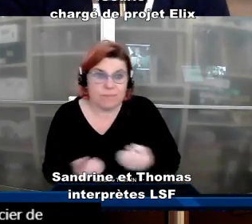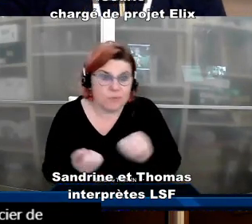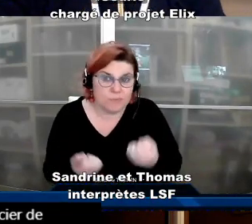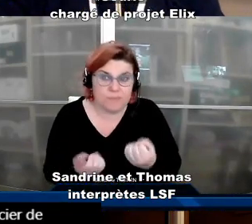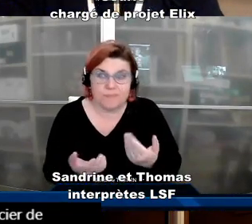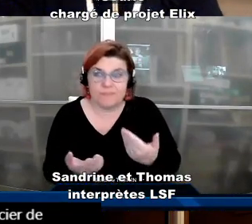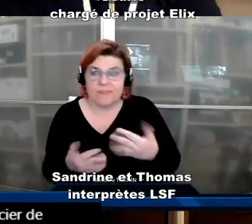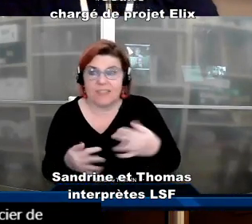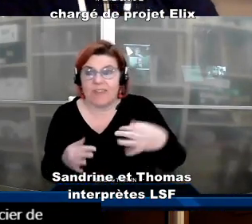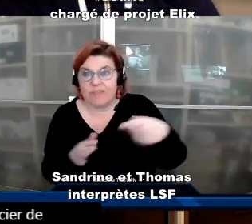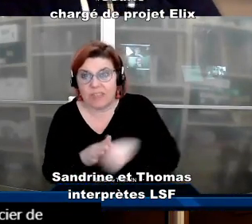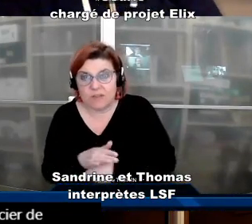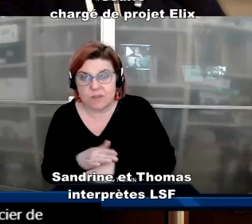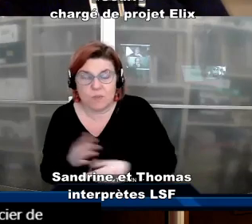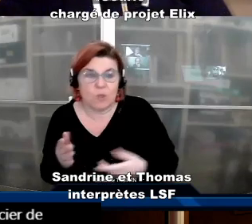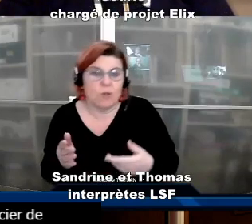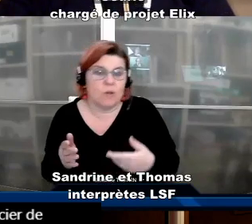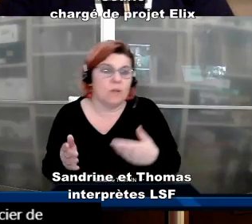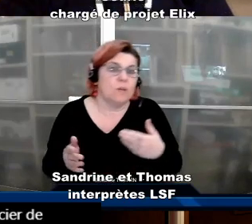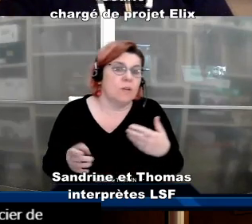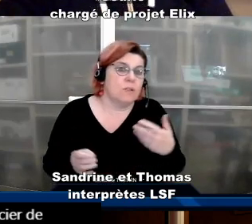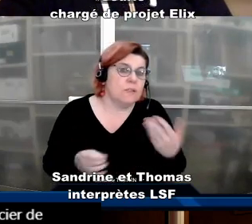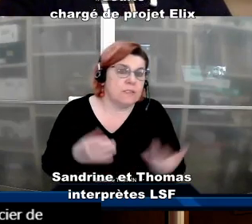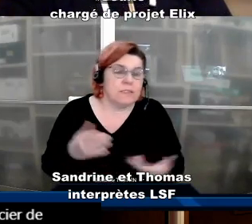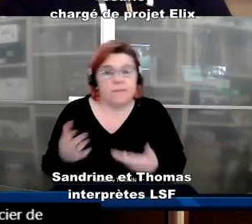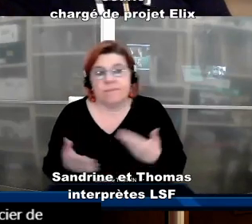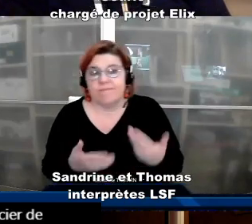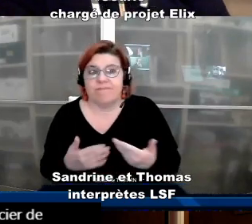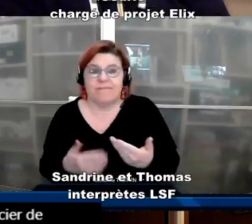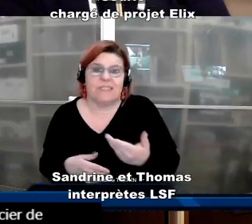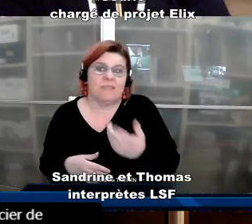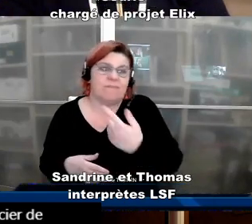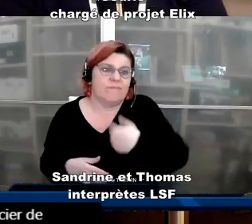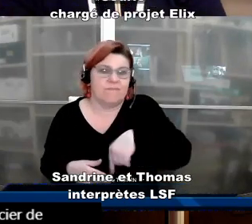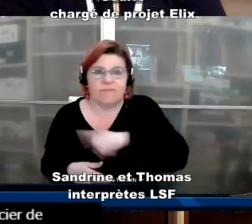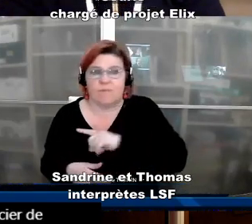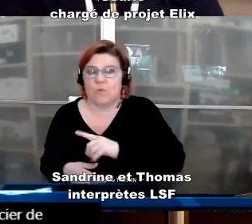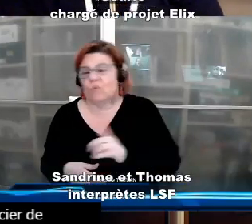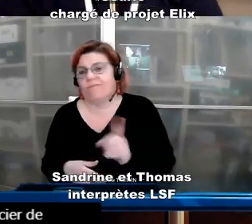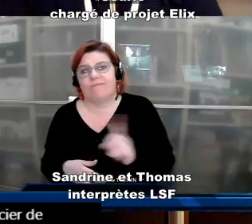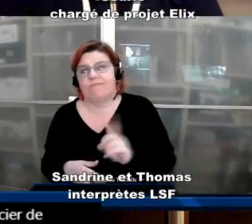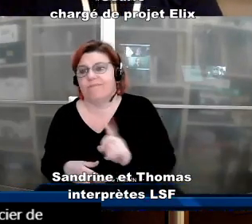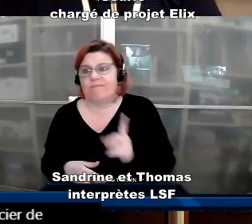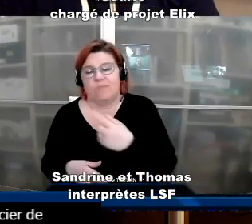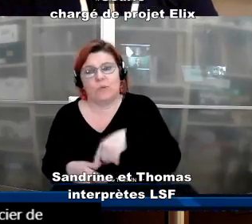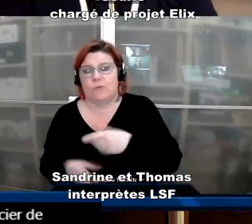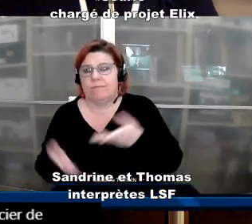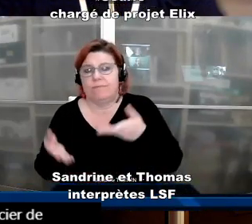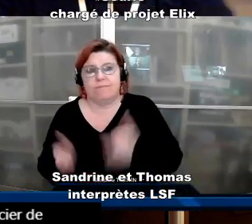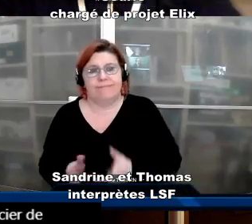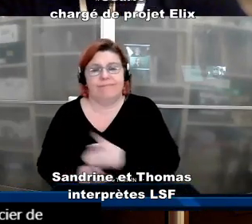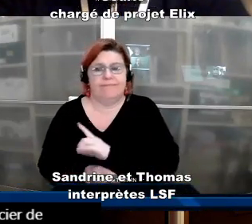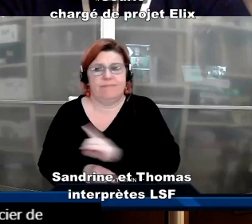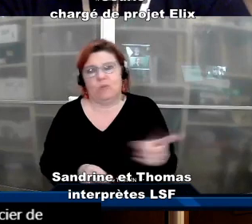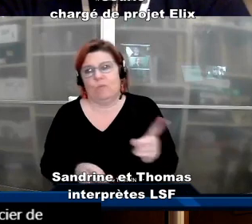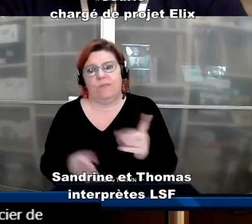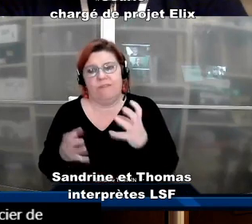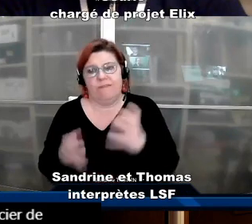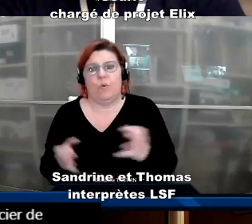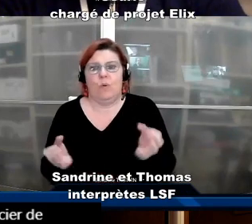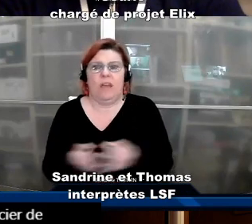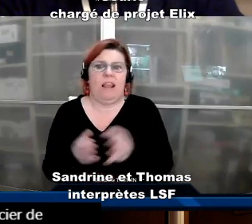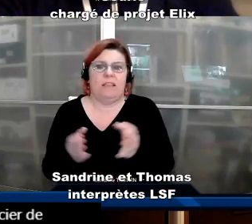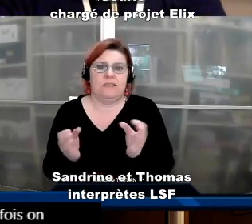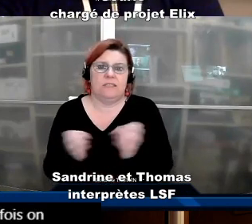pour le financement? Est-ce que... Bon, voilà, non, ça c'est quelque chose qu'on a tranché. Elix